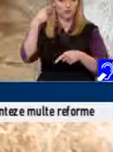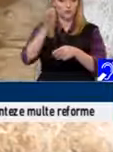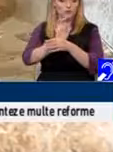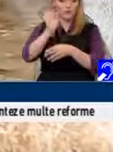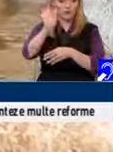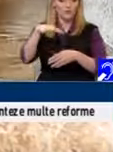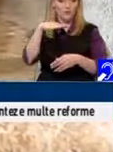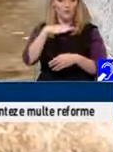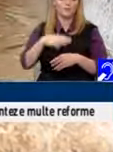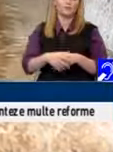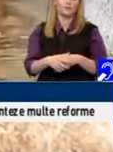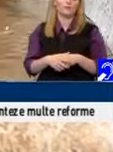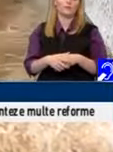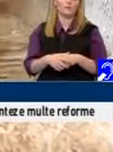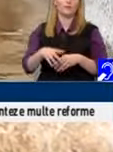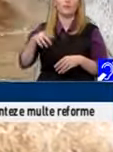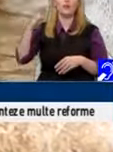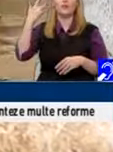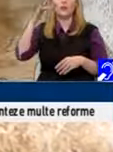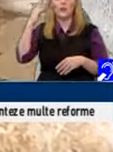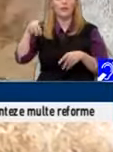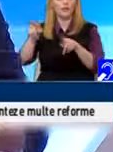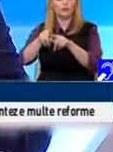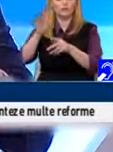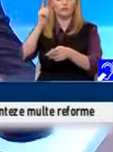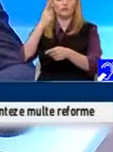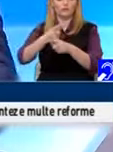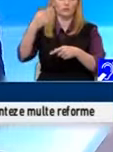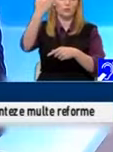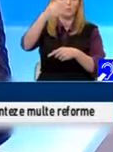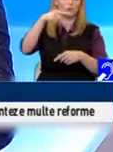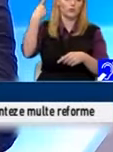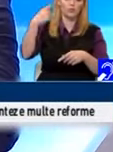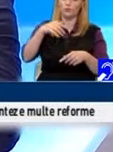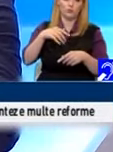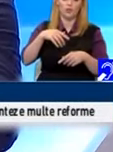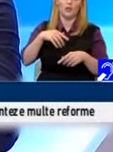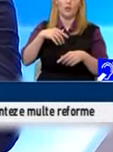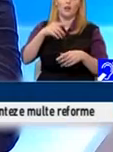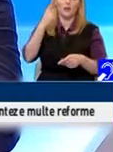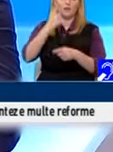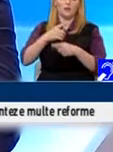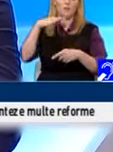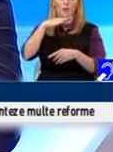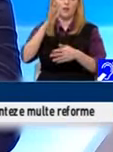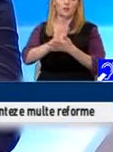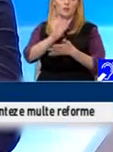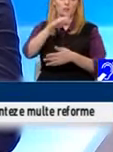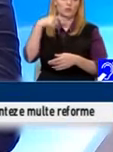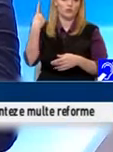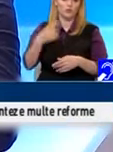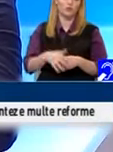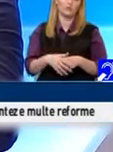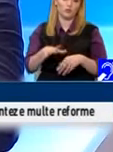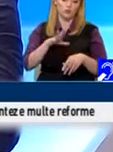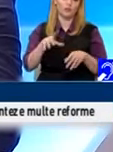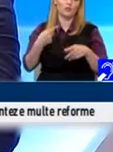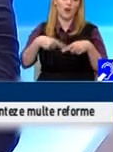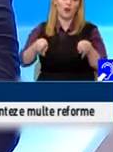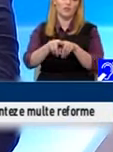din Statele Unite. Deci, și din Republica Moldova. Și din Republica Moldova, exact. Un standard, un protocol de cu securitate înaltă